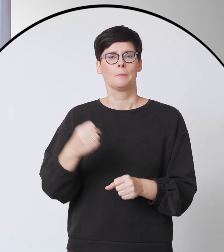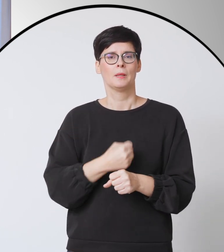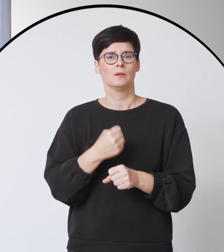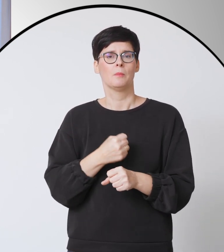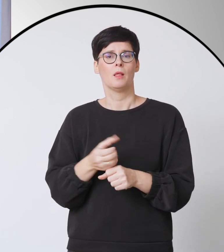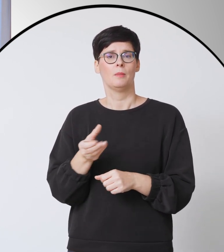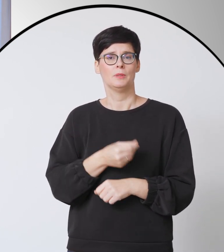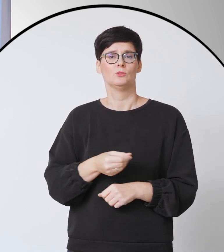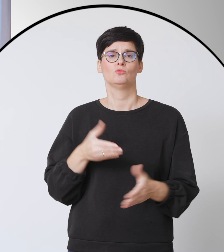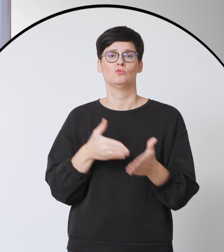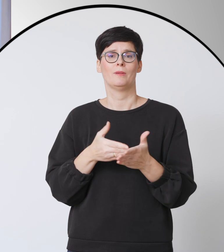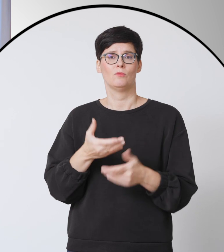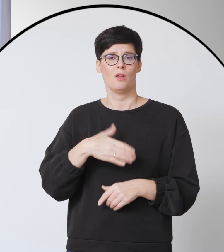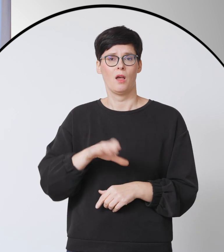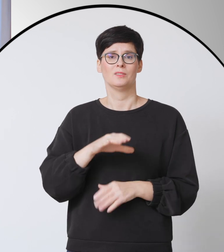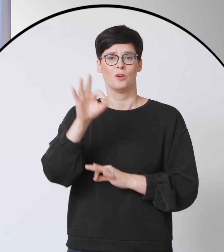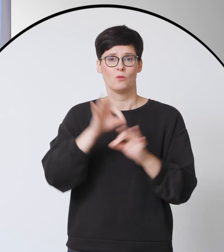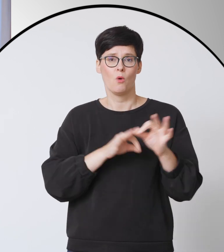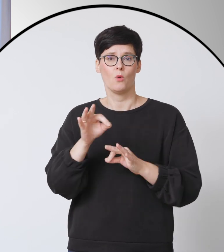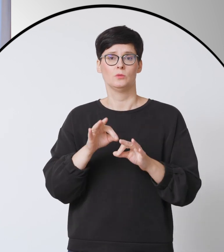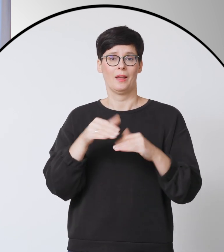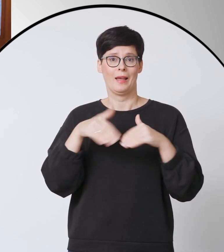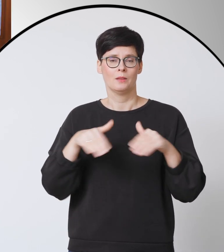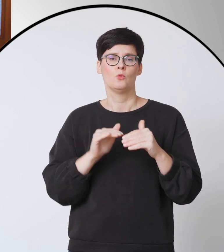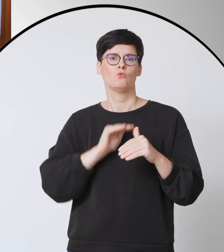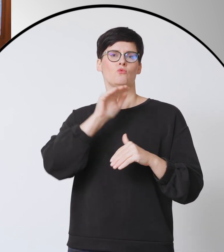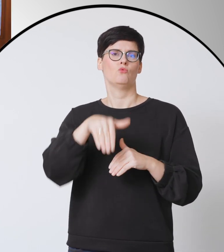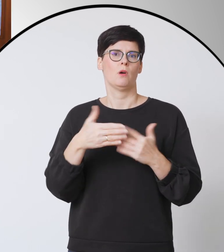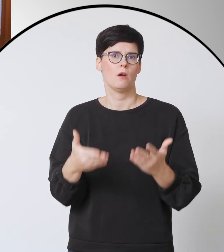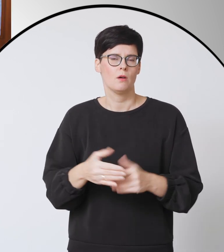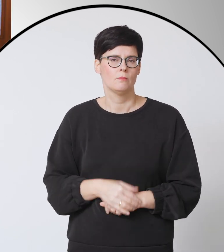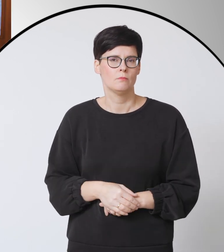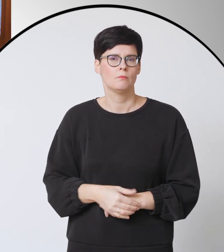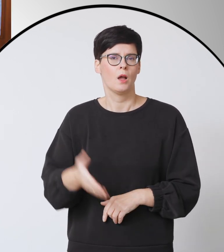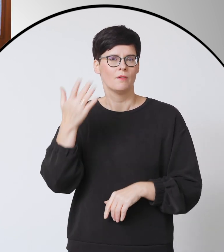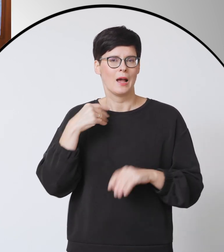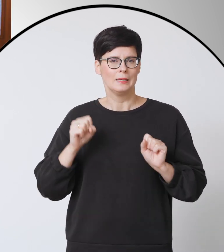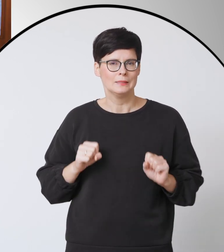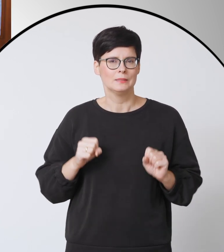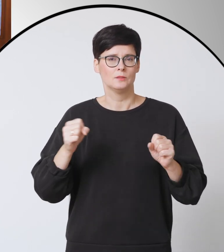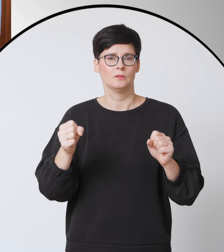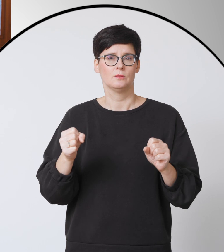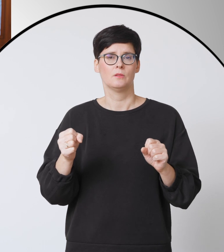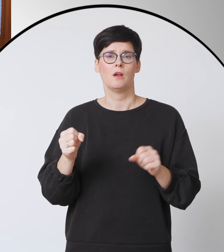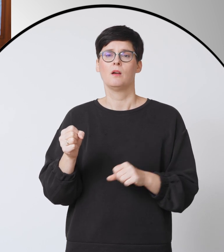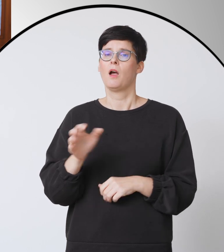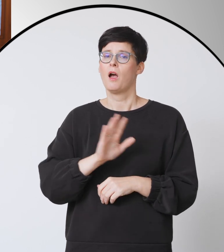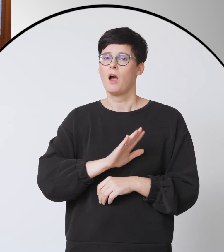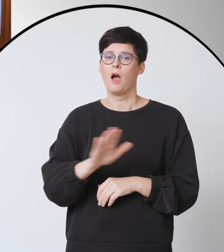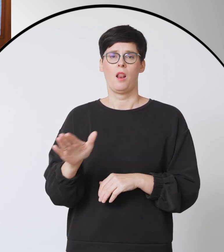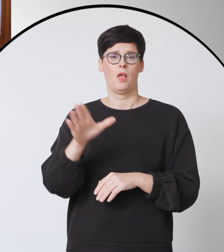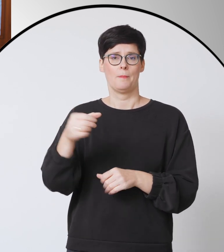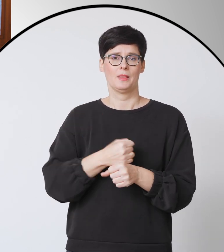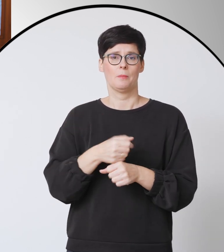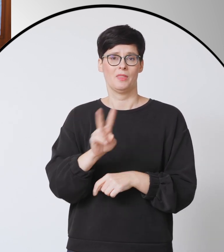Beschäftigung schwerbehinderter Menschen bei Ihnen übererfüllt wird. Es wurde eine Initiative beschlossen, allen Mitarbeitern mit